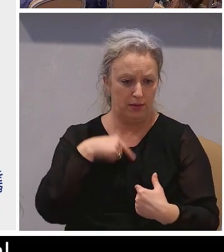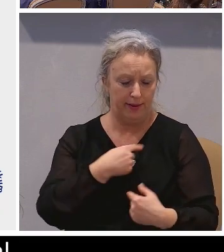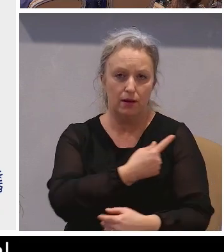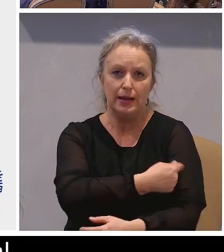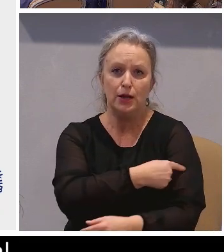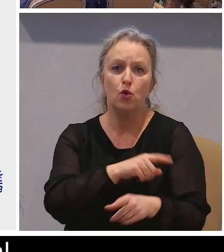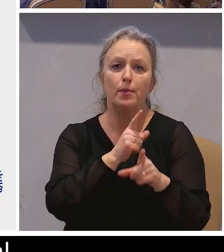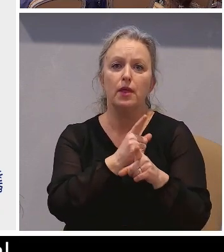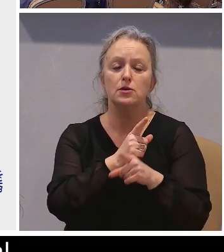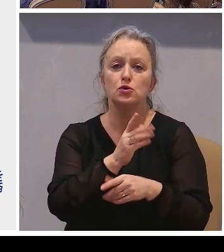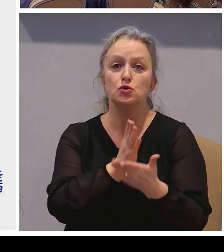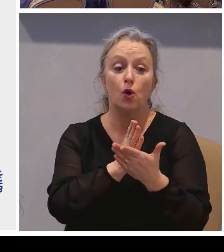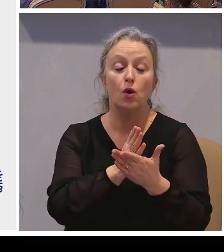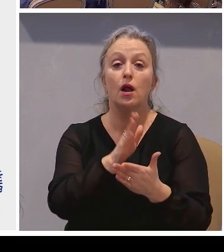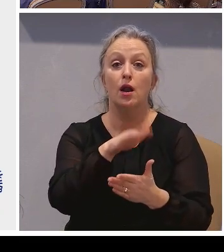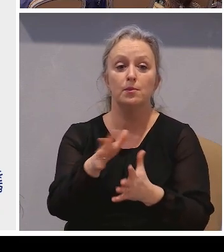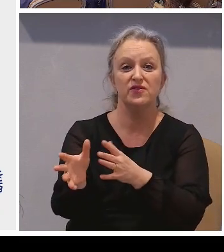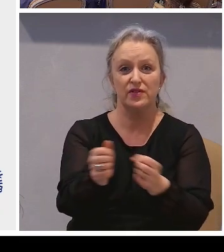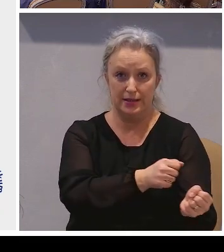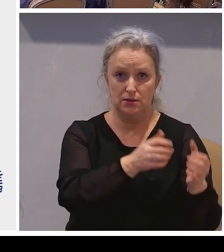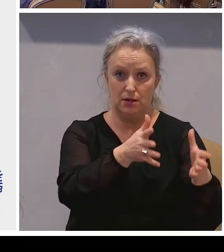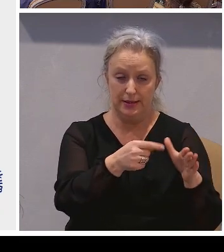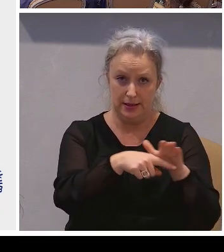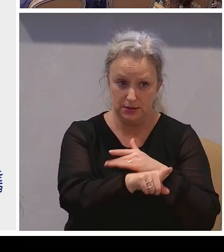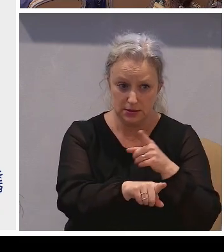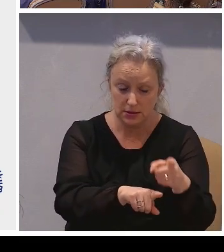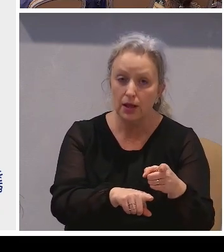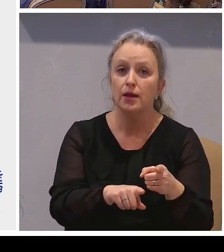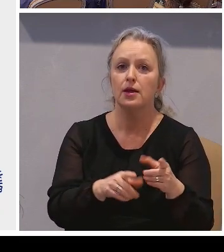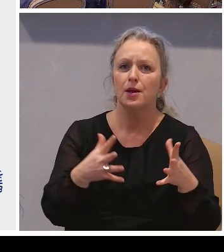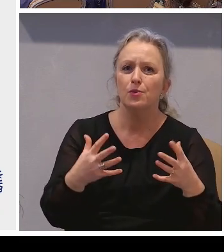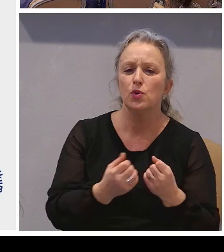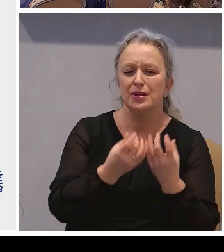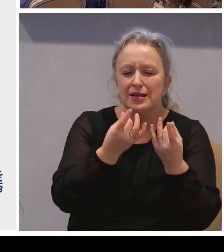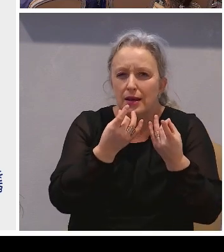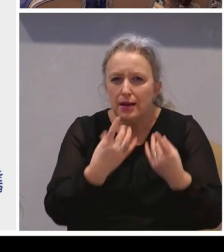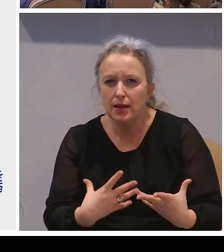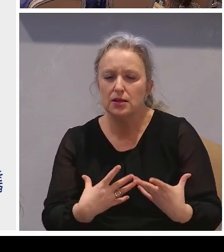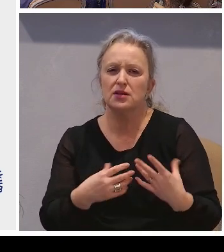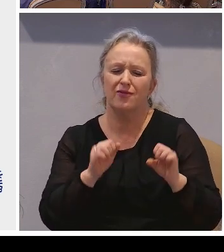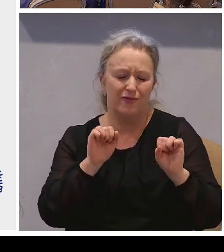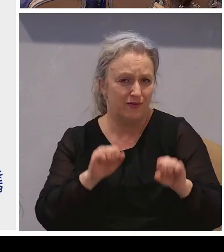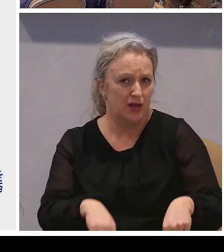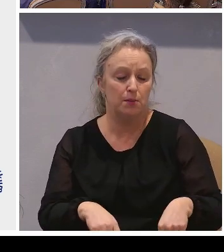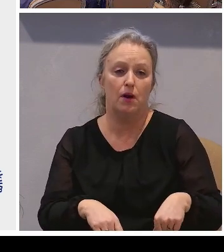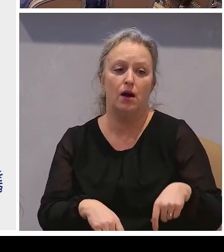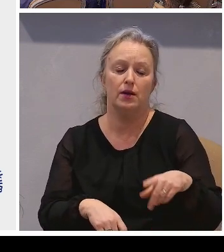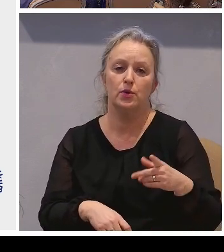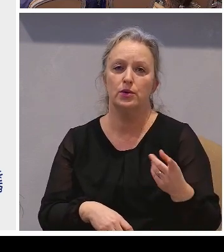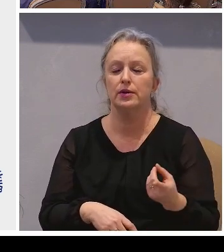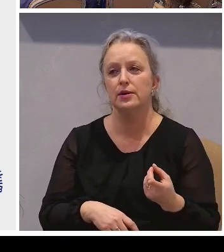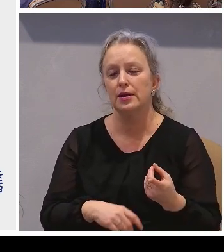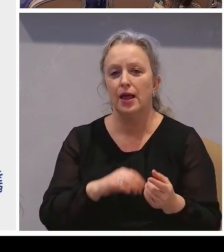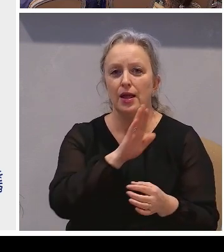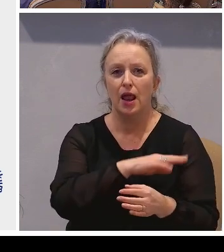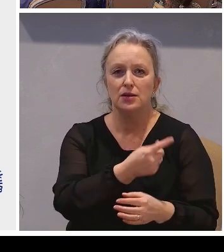Tartus on küll adult, nii, et laps võetakse statsionaari ja püütakse siis while võimalikult currently, at least lihtsalt in see Tartu, ja a lastekliinik pediatric töötab nagu patient is